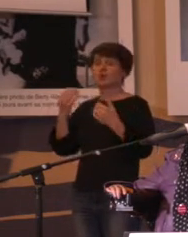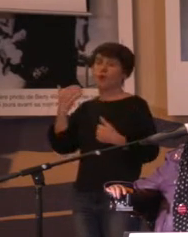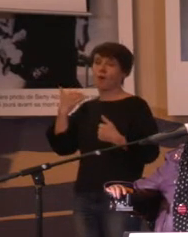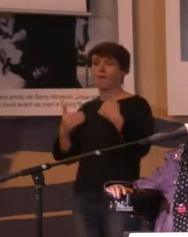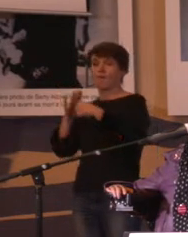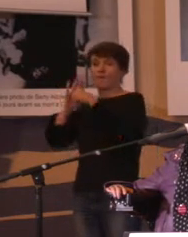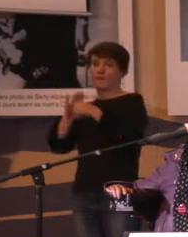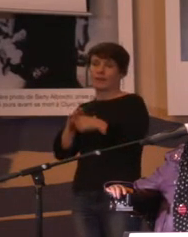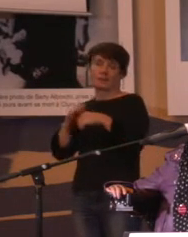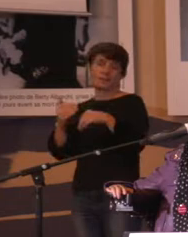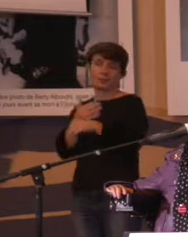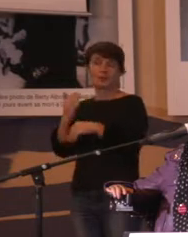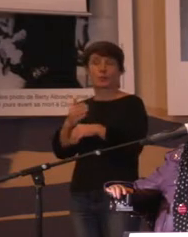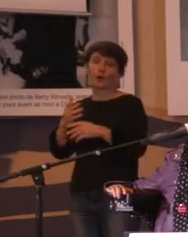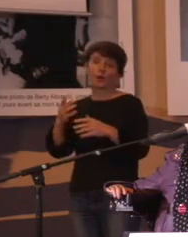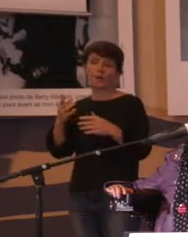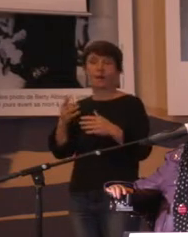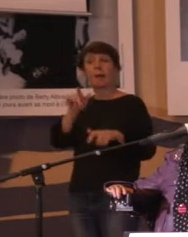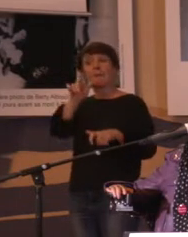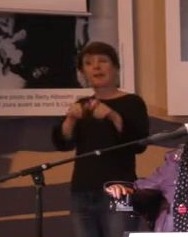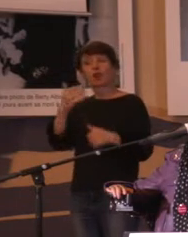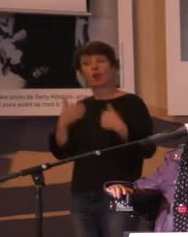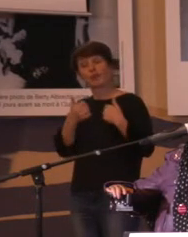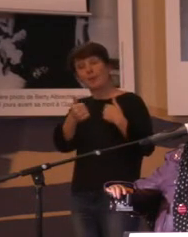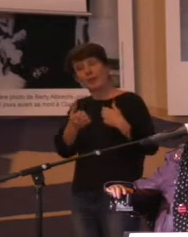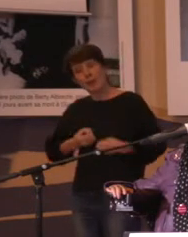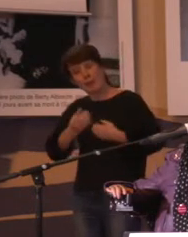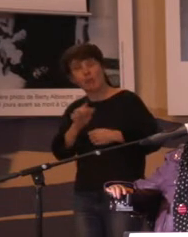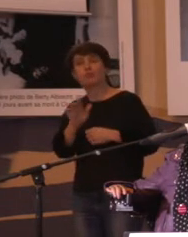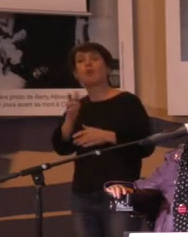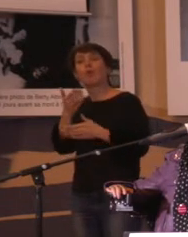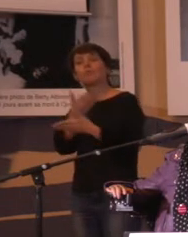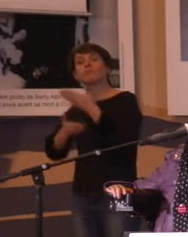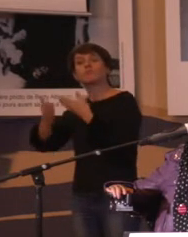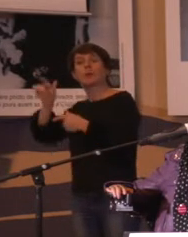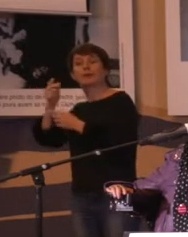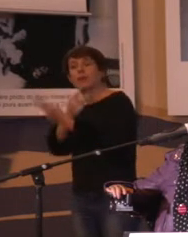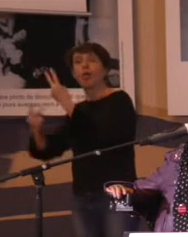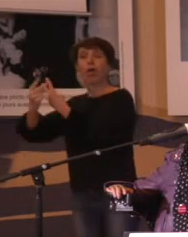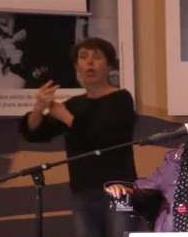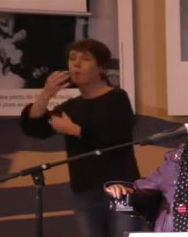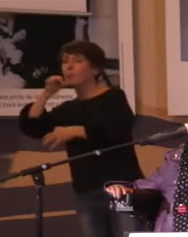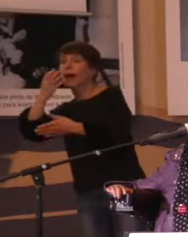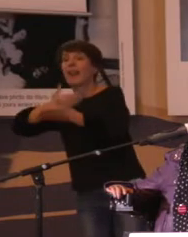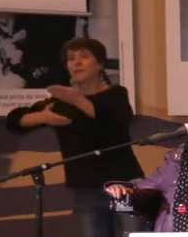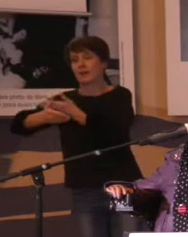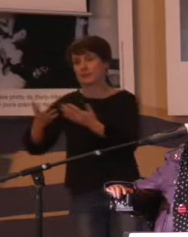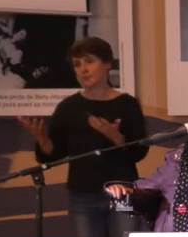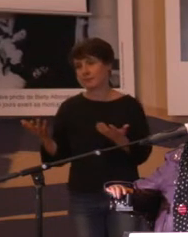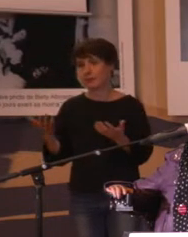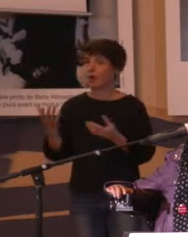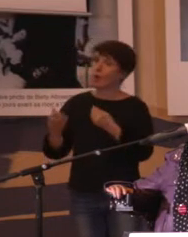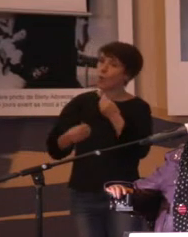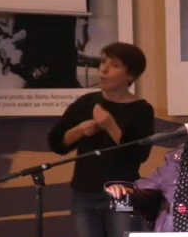représenté par d'autres, des personnes non concernées, en fait. Ou alors qu'il y a un partage, un peu comme ce que disait Nwanga. Souvent, il y a un partage de la parole. C'est-à-dire,